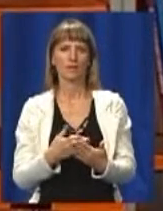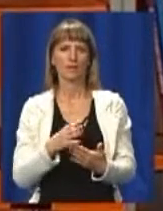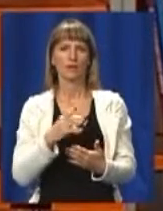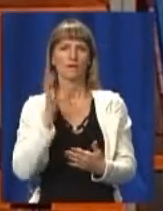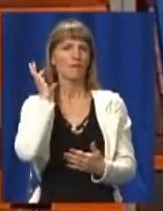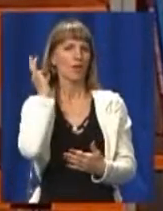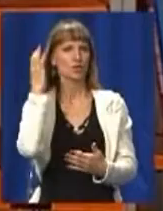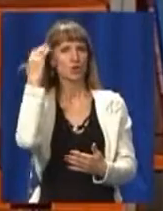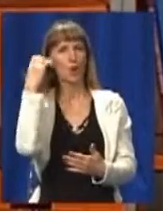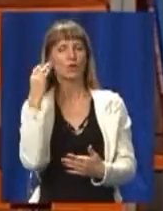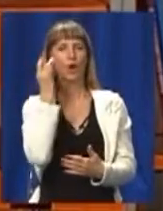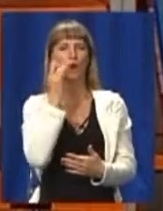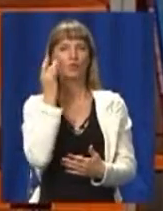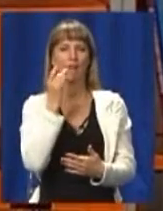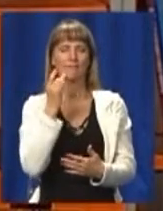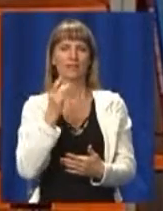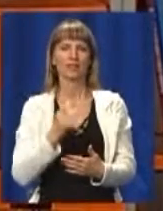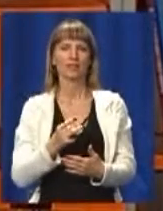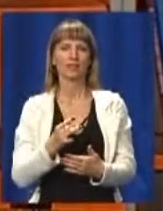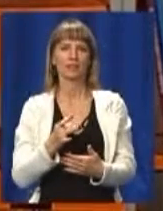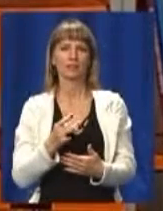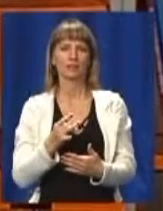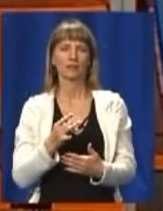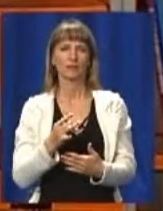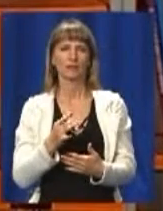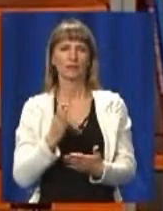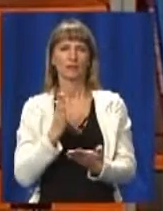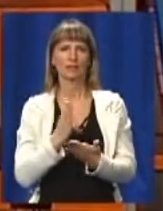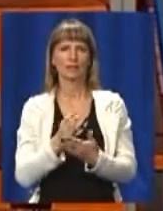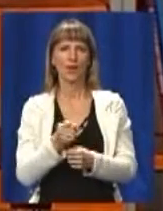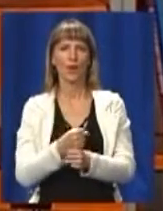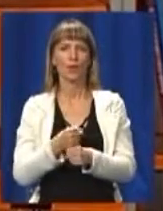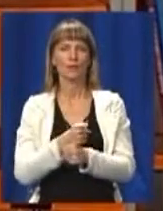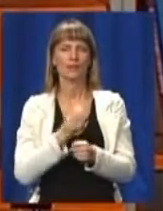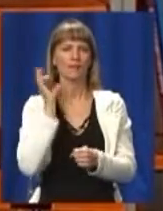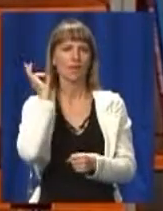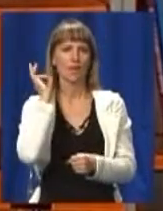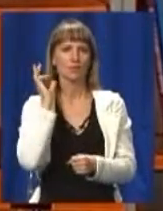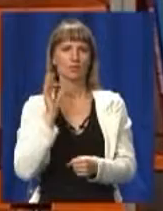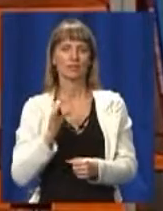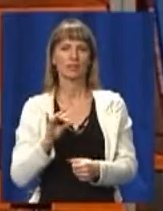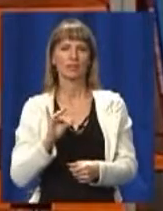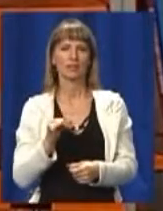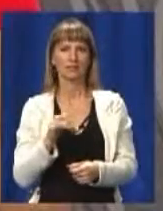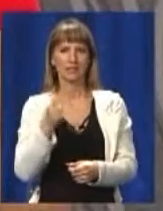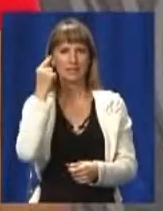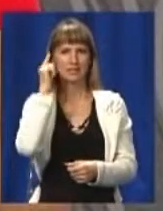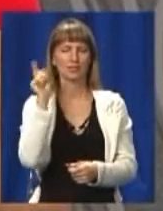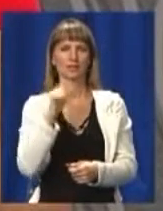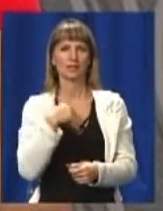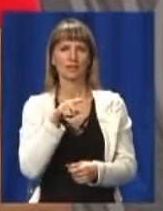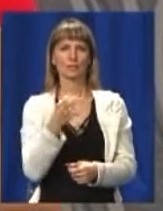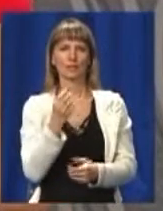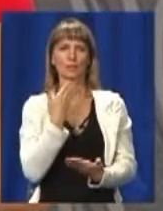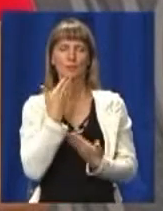чорно-рожеві волосся, а у Клео Даніло коричневі волосся. І ти знаєш, от що я тобі